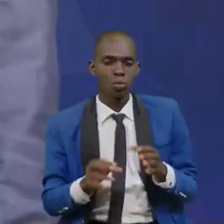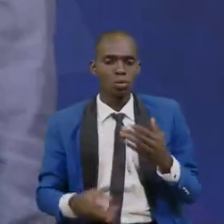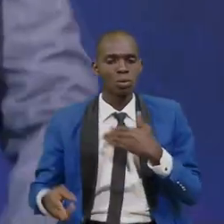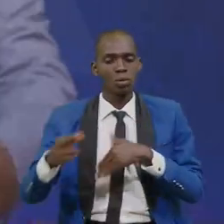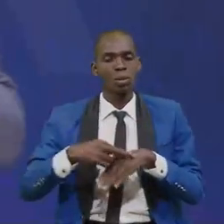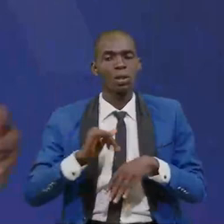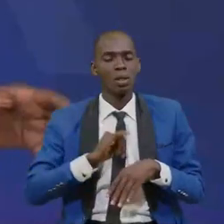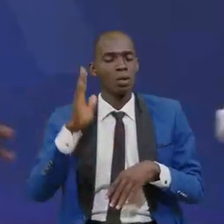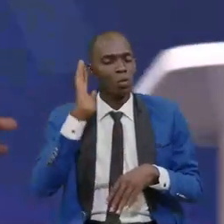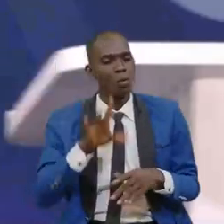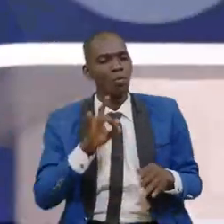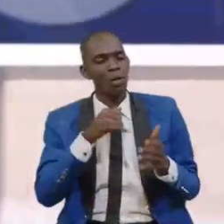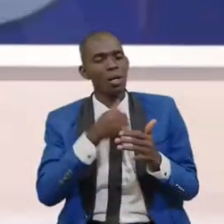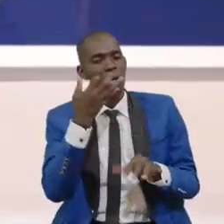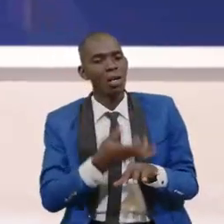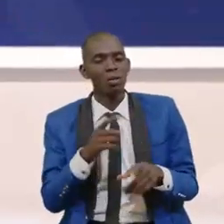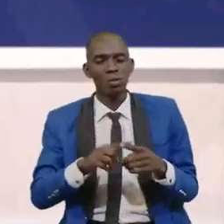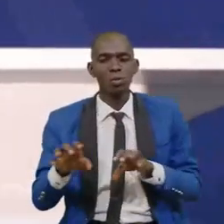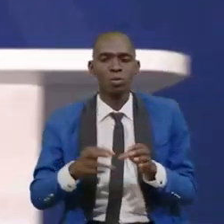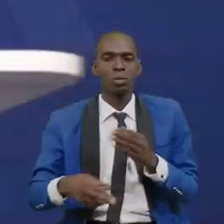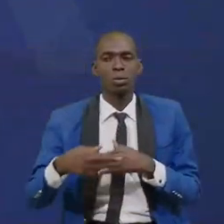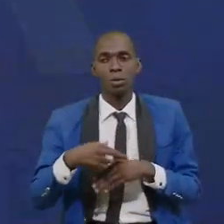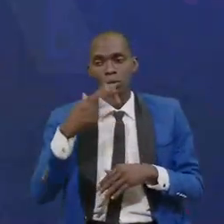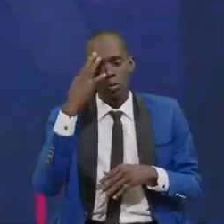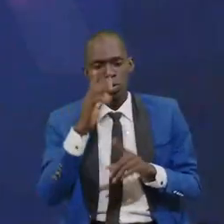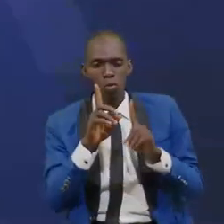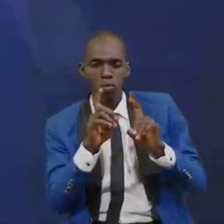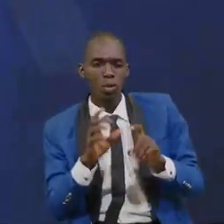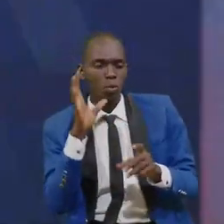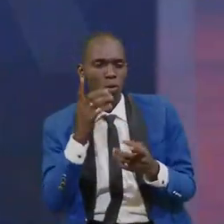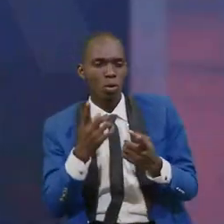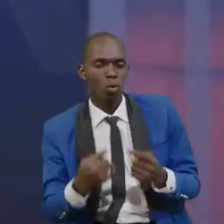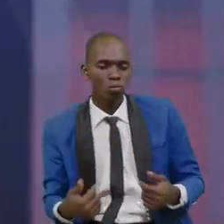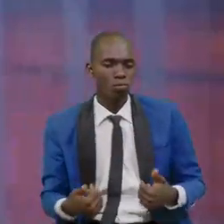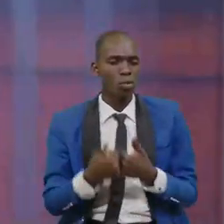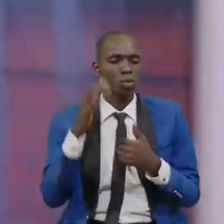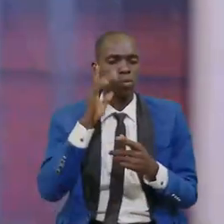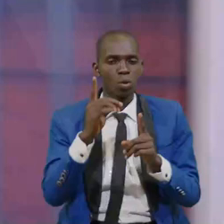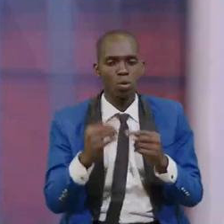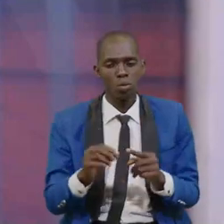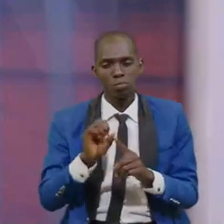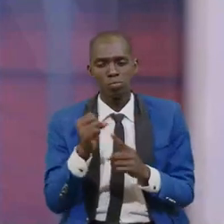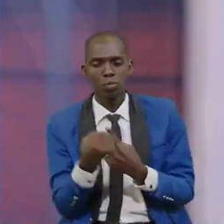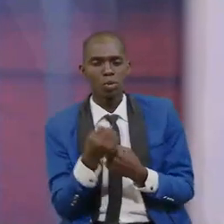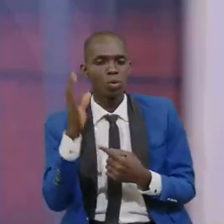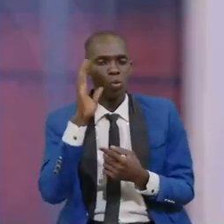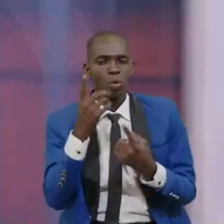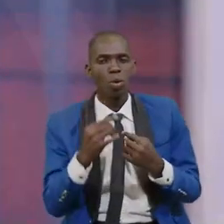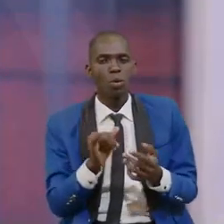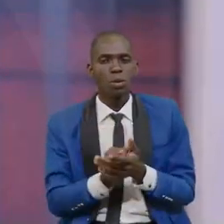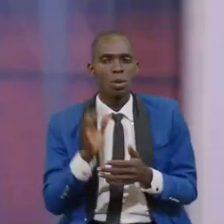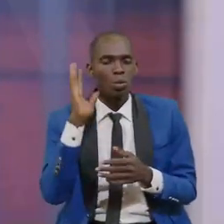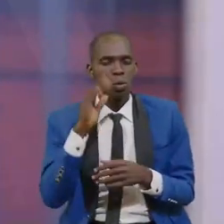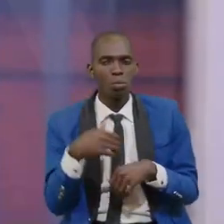Pour faire la restitution, je vais vous trouver ça difficile. Les défis viennent, les épreuves vont venir, les situations vont venir, qui